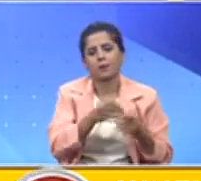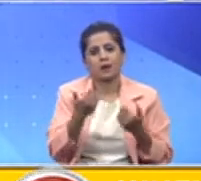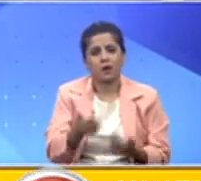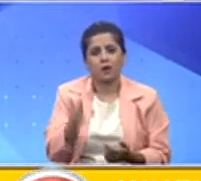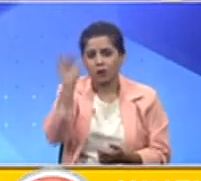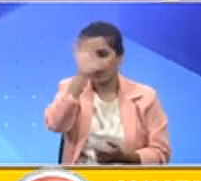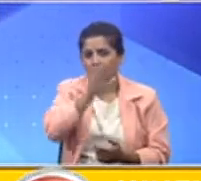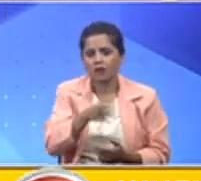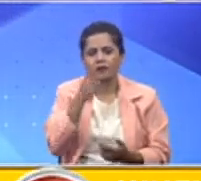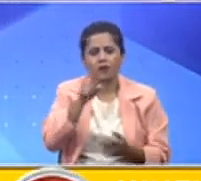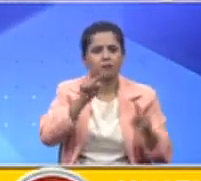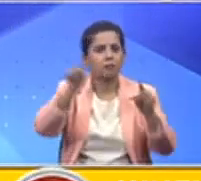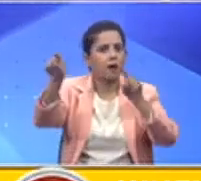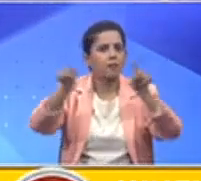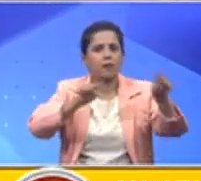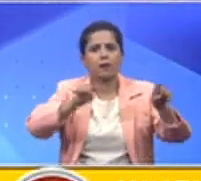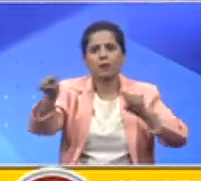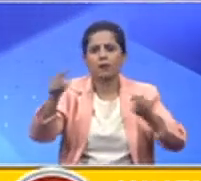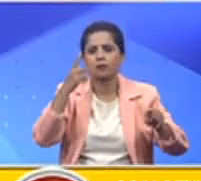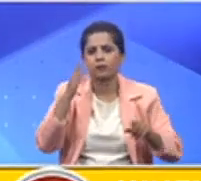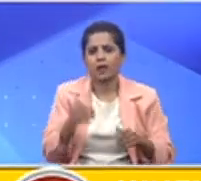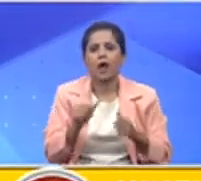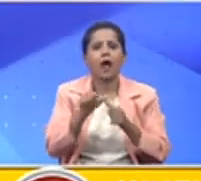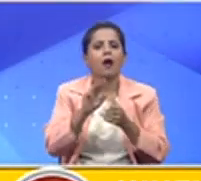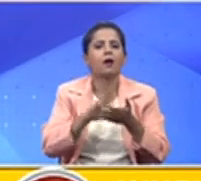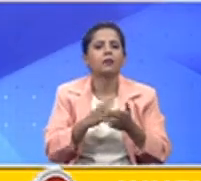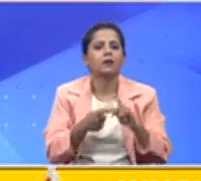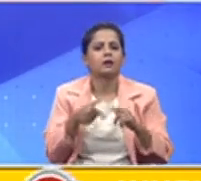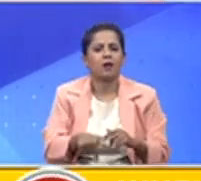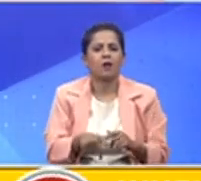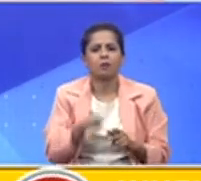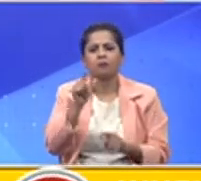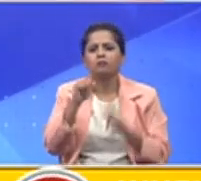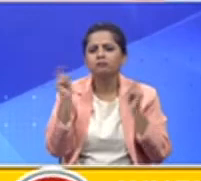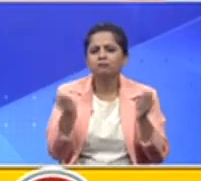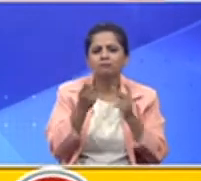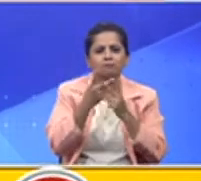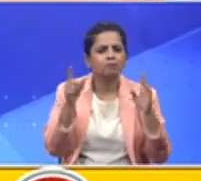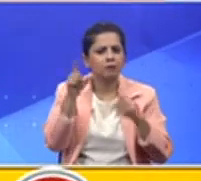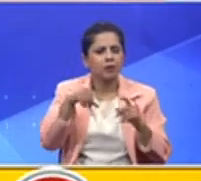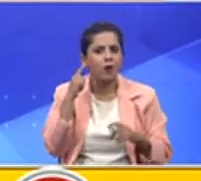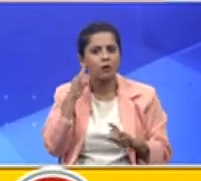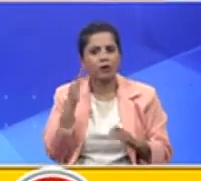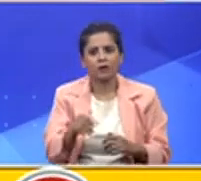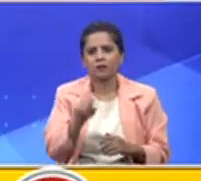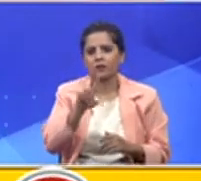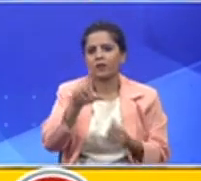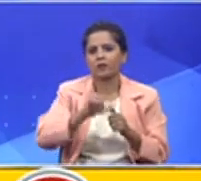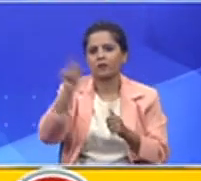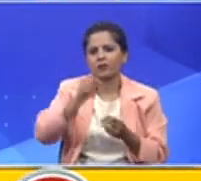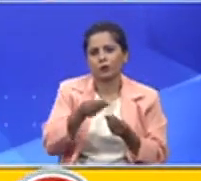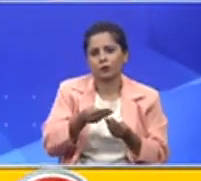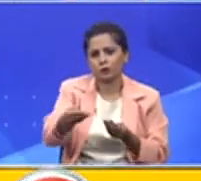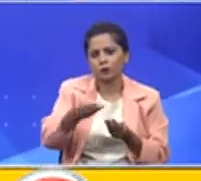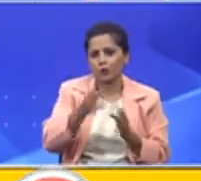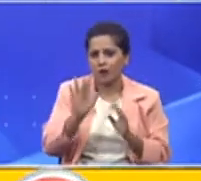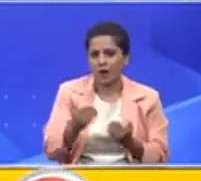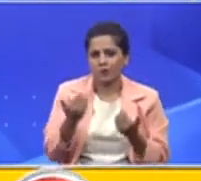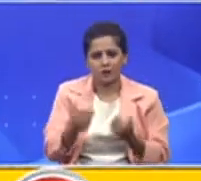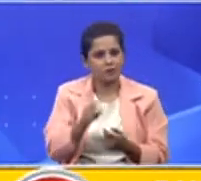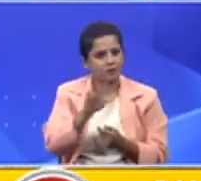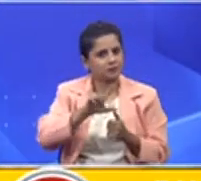देश में चारों तरब अमरित महत्व की गुंज है, पंदरा अगस्त पास ही हैं,